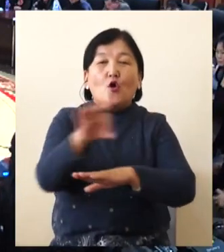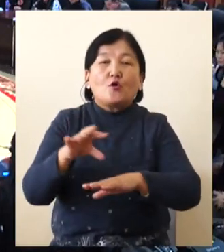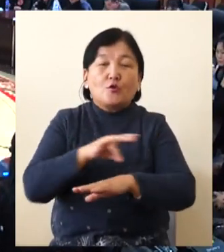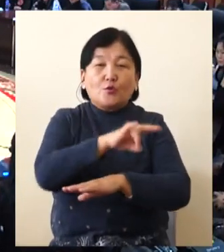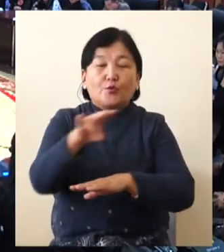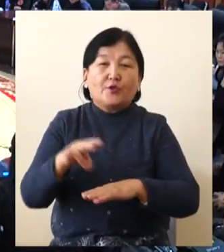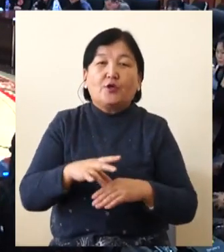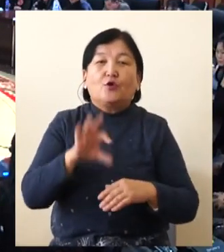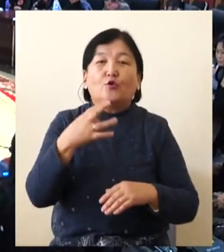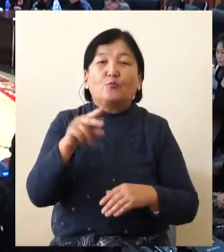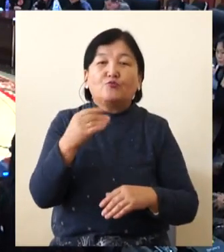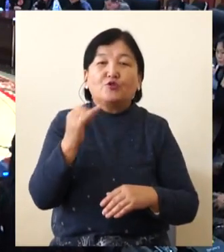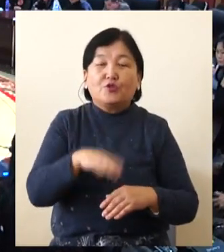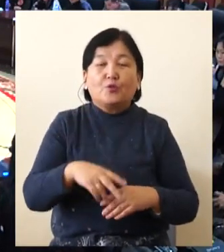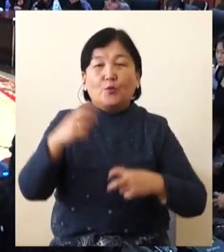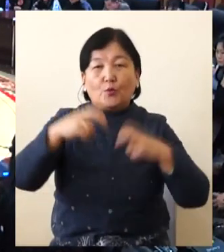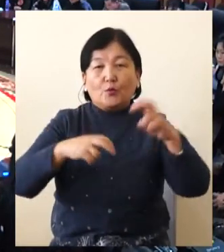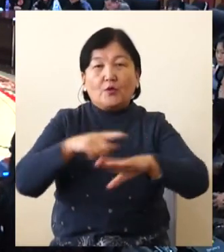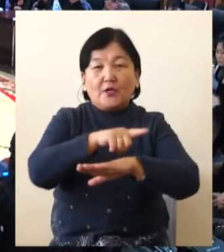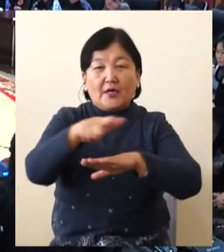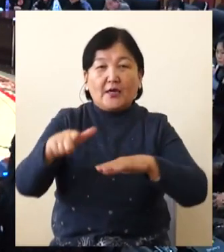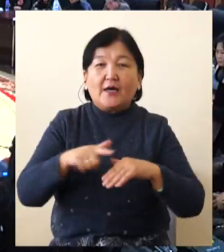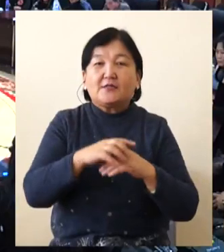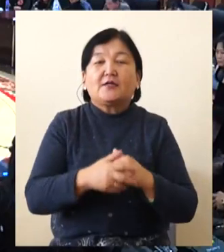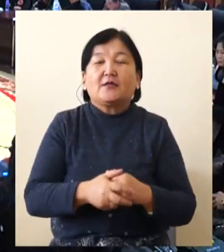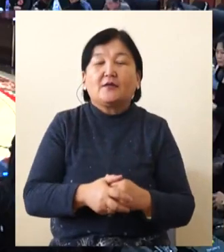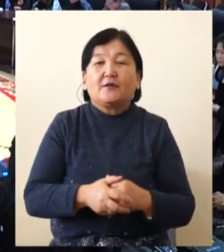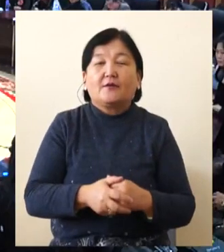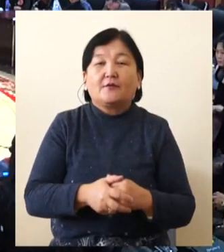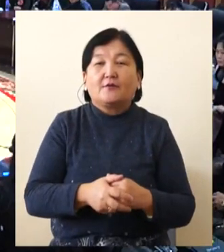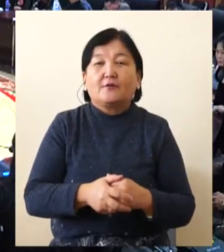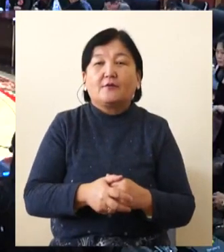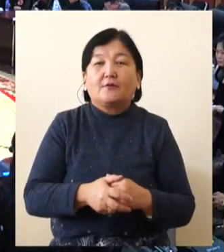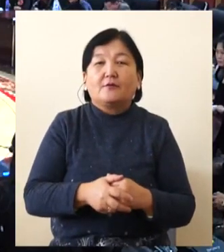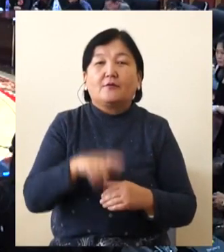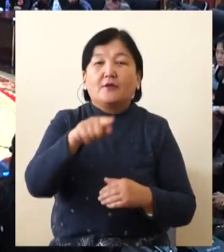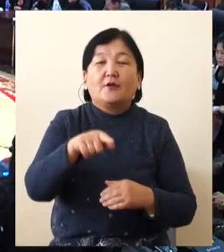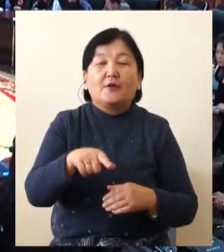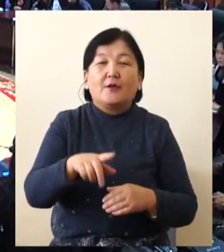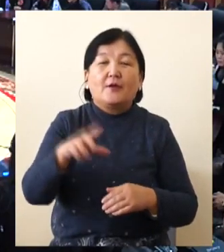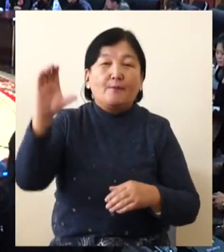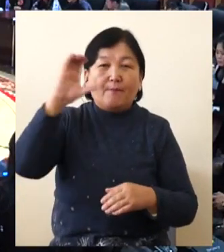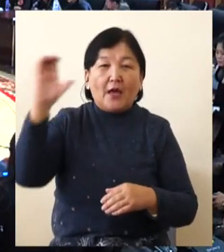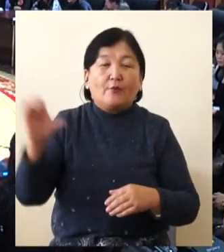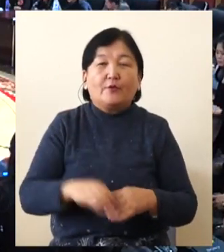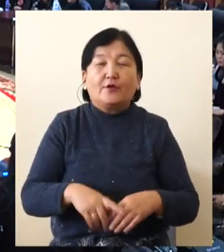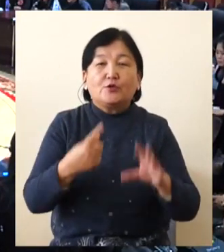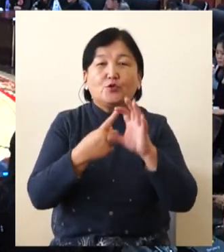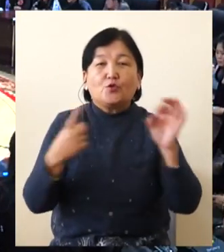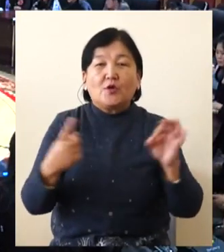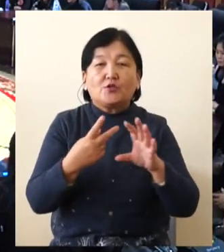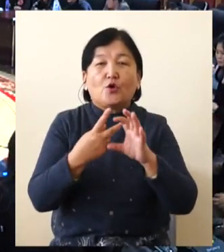газар гэсэн энэ одоо нэгэн дор намын ардын байгаль мөнгө баг үзэж байна. Тэр юм одоо байгаль бол хамж